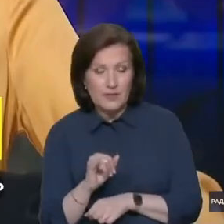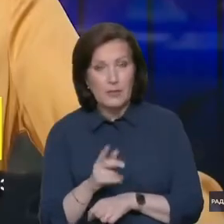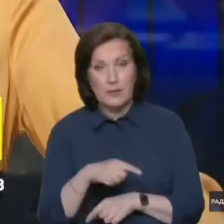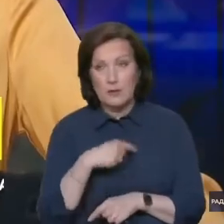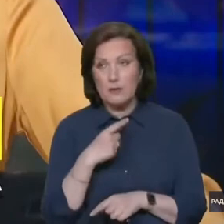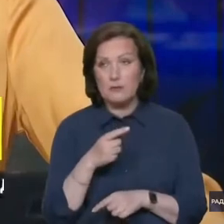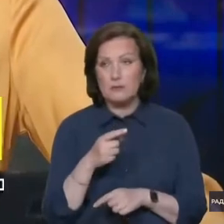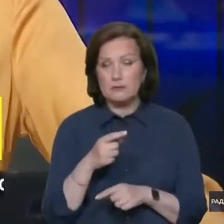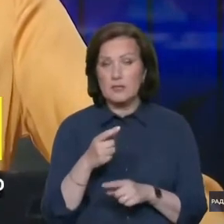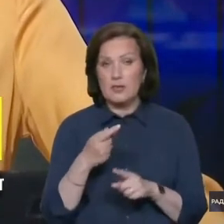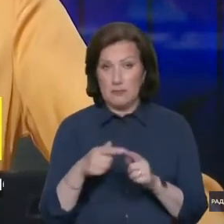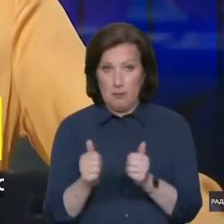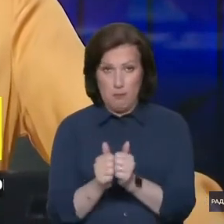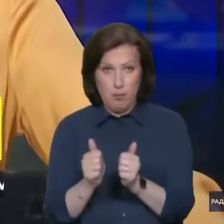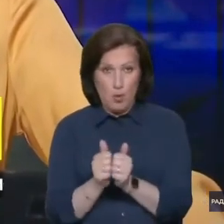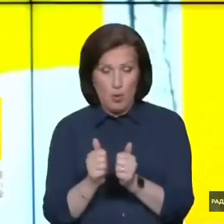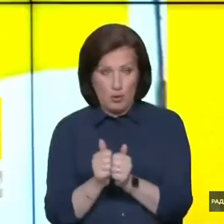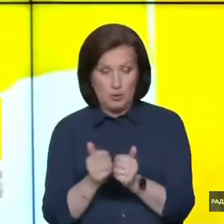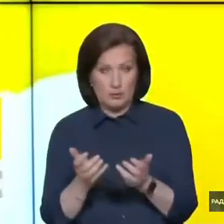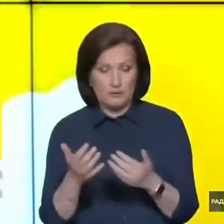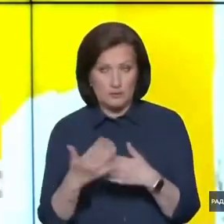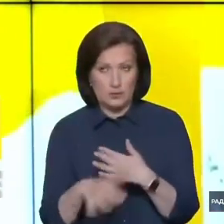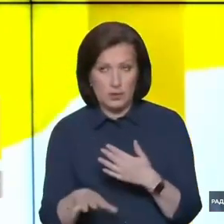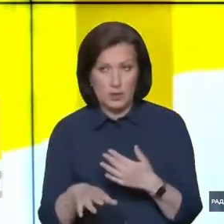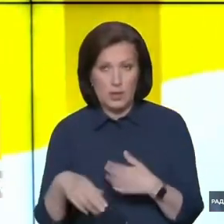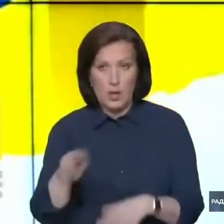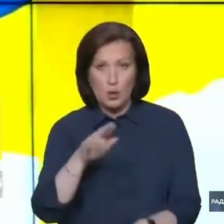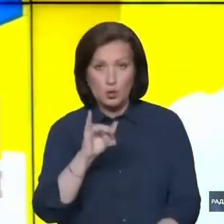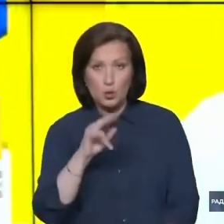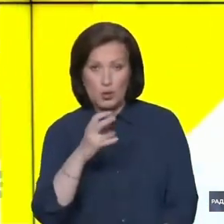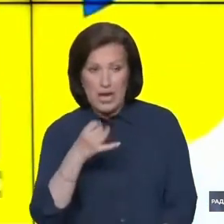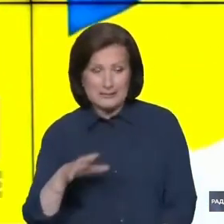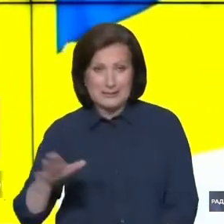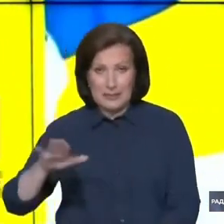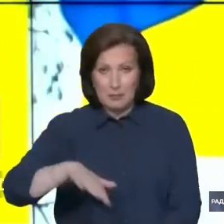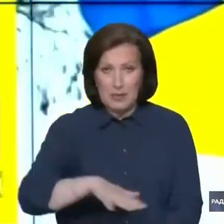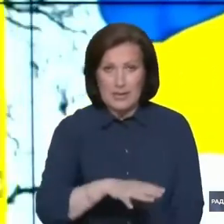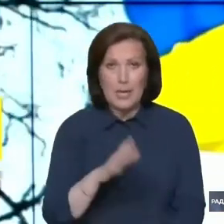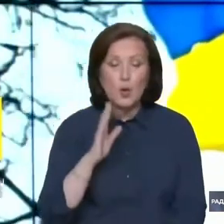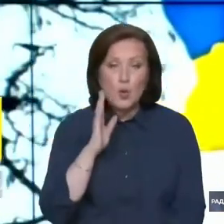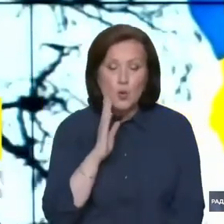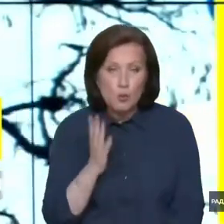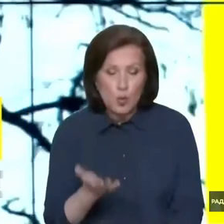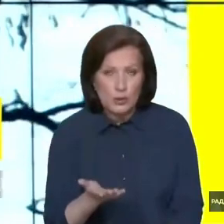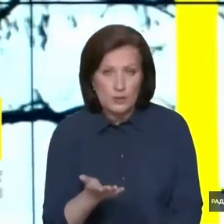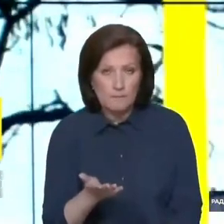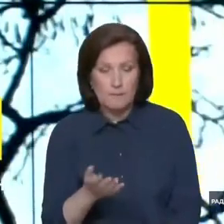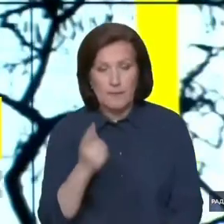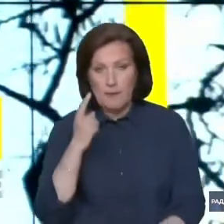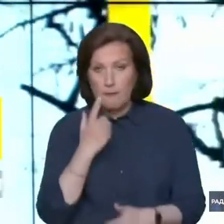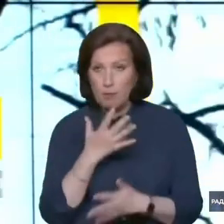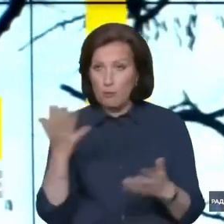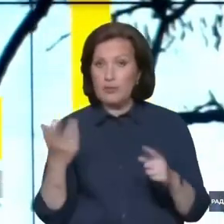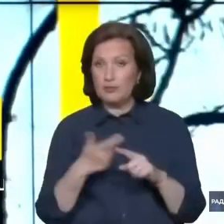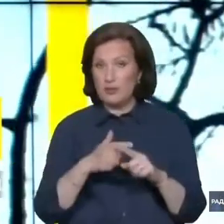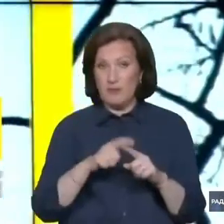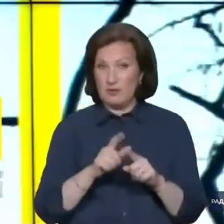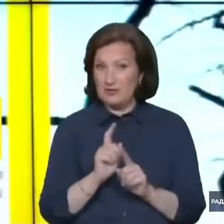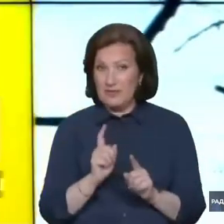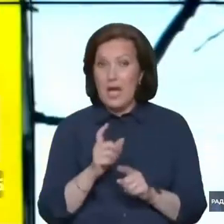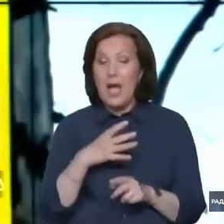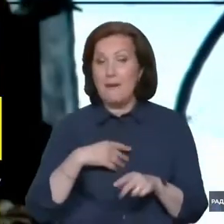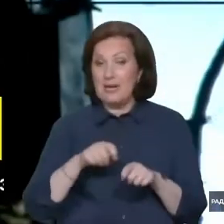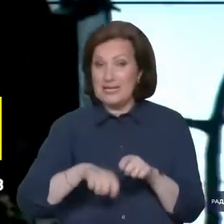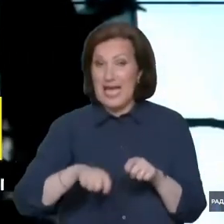Вони сказали, близько там поряд це вже Дунайський берег Румунії. Так. І тому публічно про це не заявляється, але